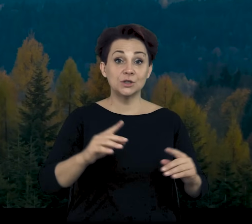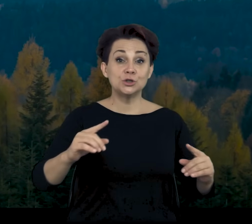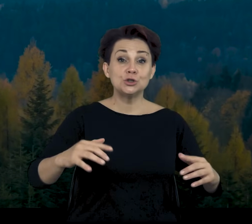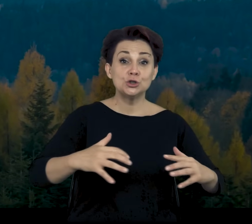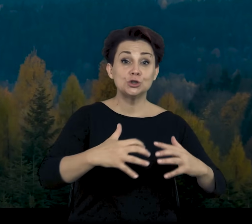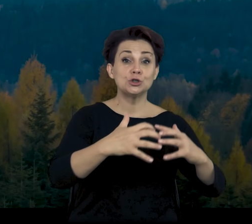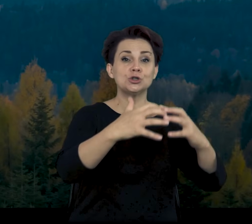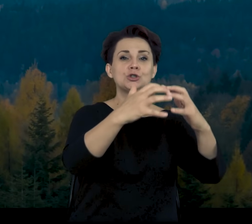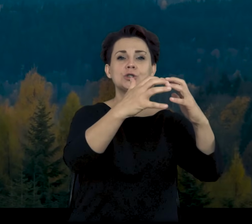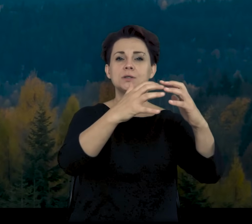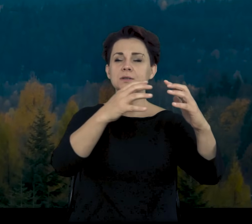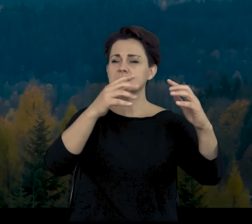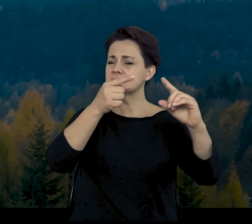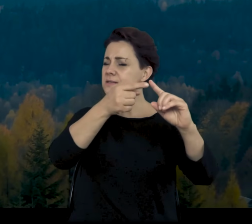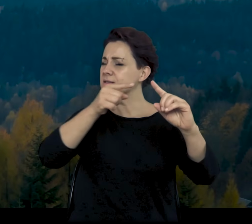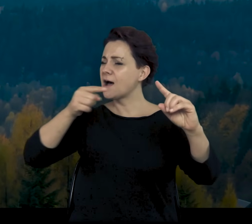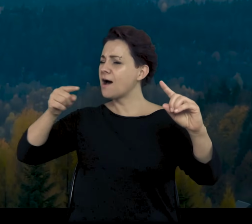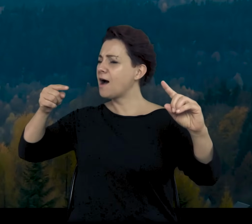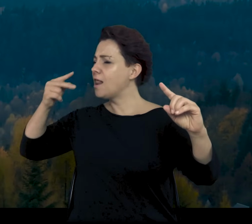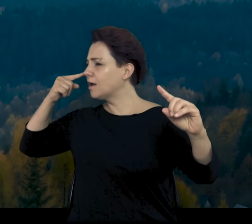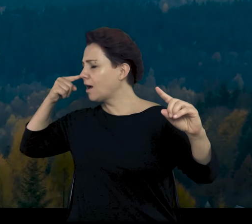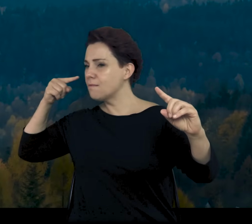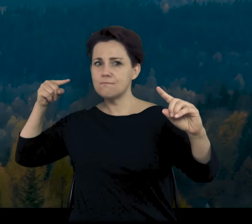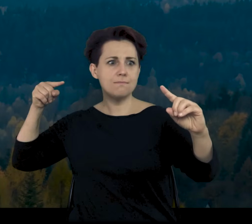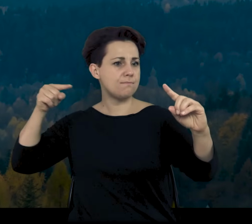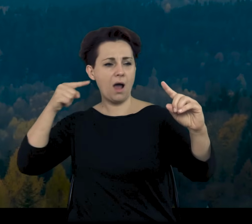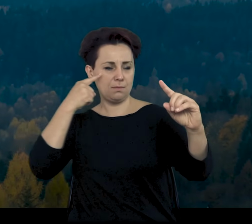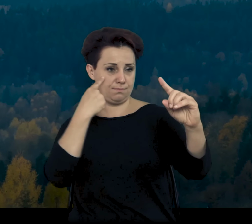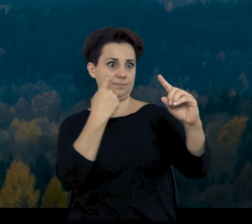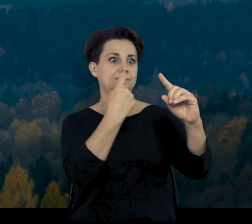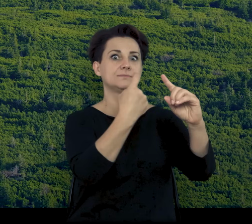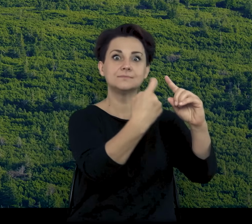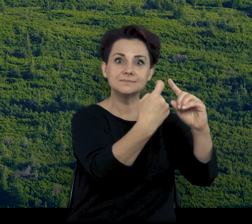Szczyt masywu z daleka góruje i przyciąga wzrok.